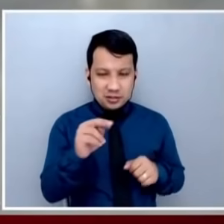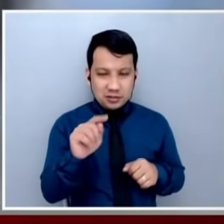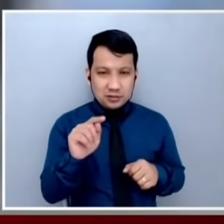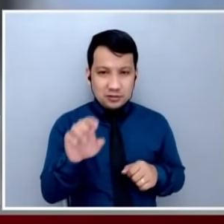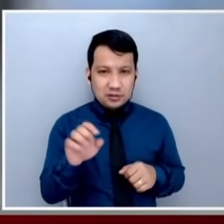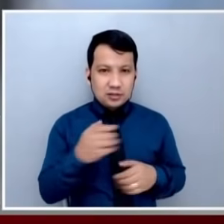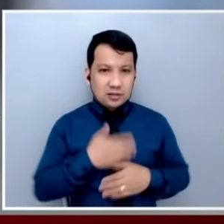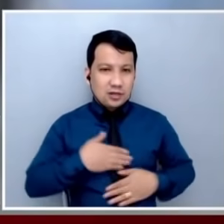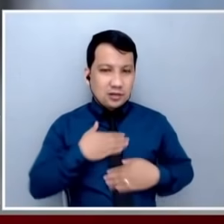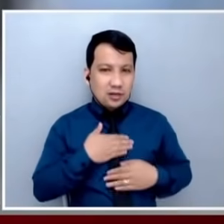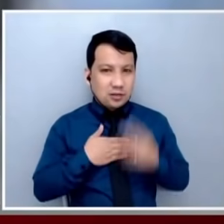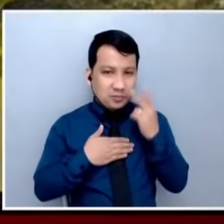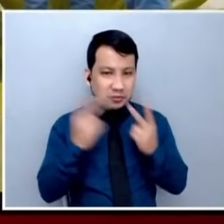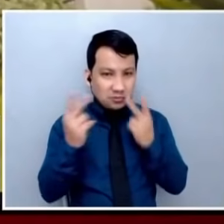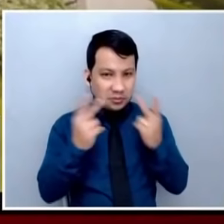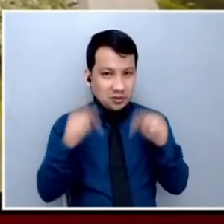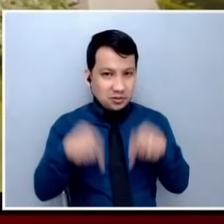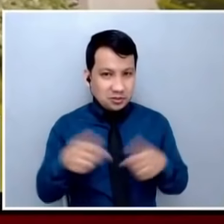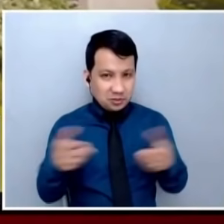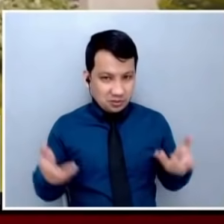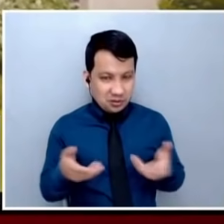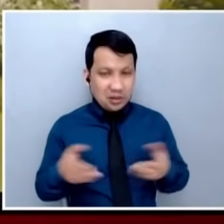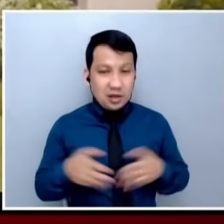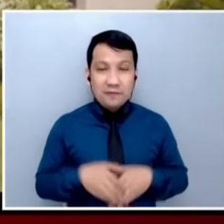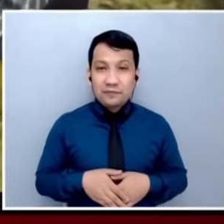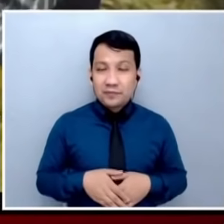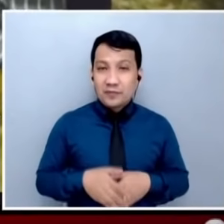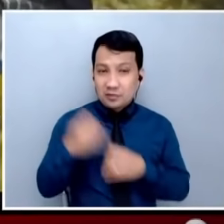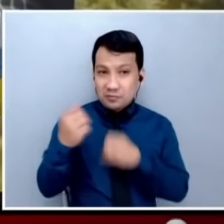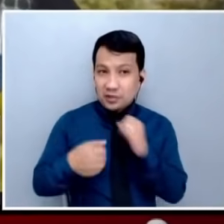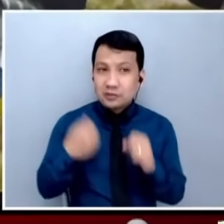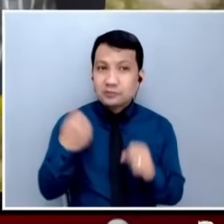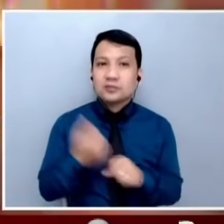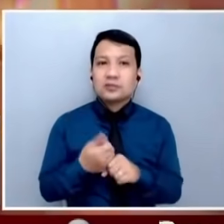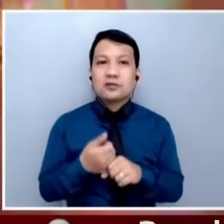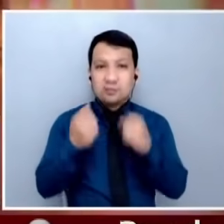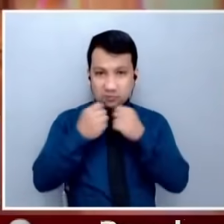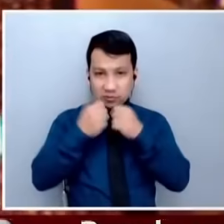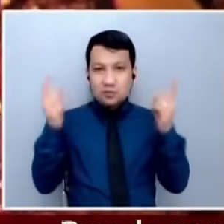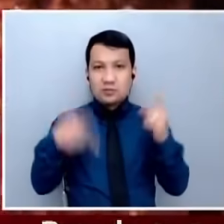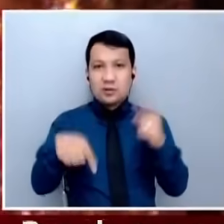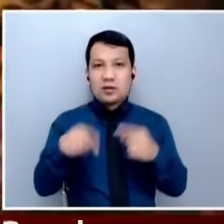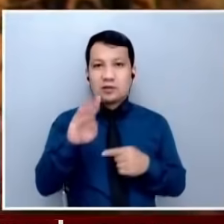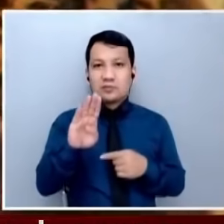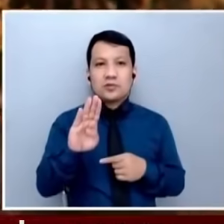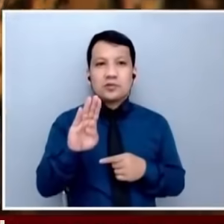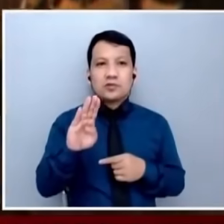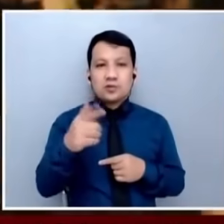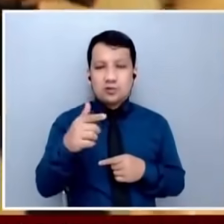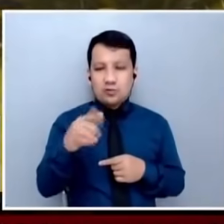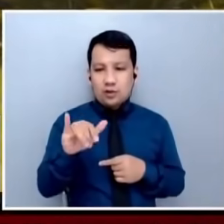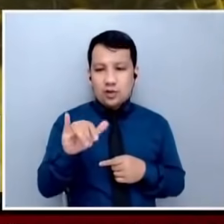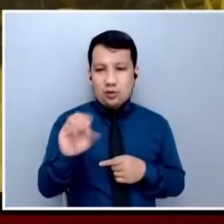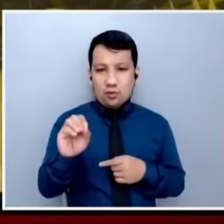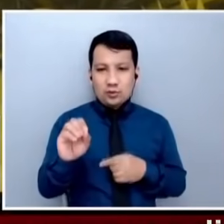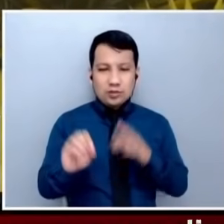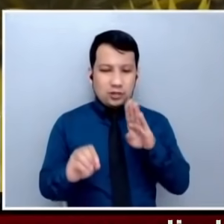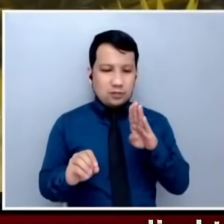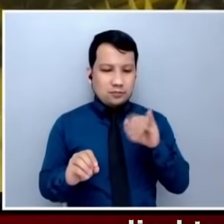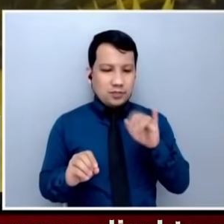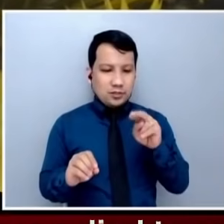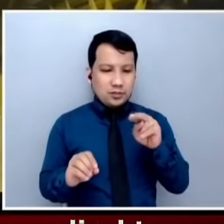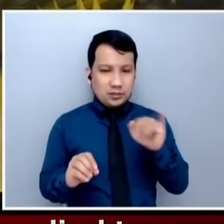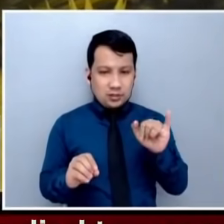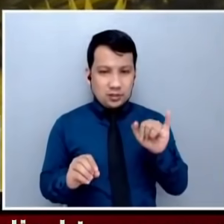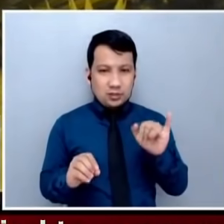kami kasi may bisita kami dito. Ending the year with a bang ang BGYO at Vinny. Dahil bukod sa kanilang back-to-back One